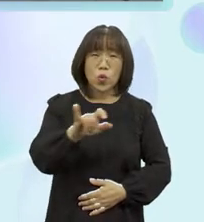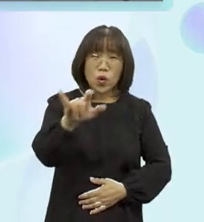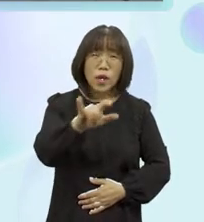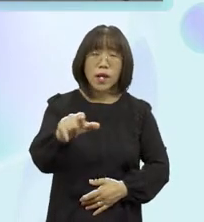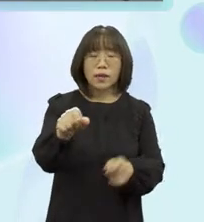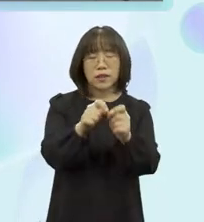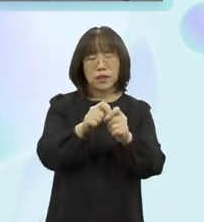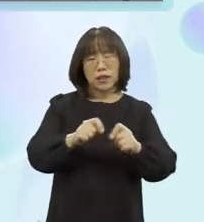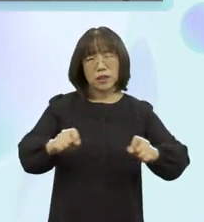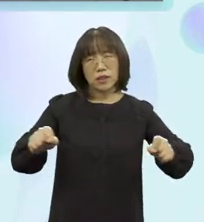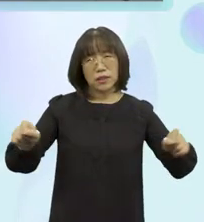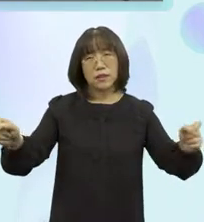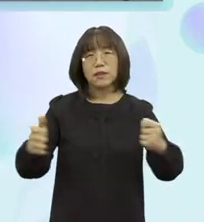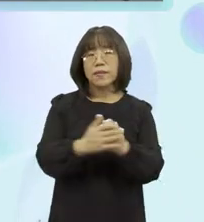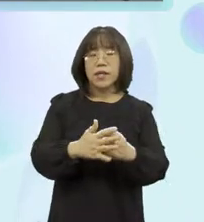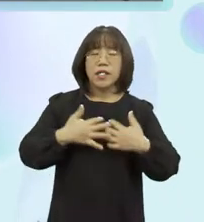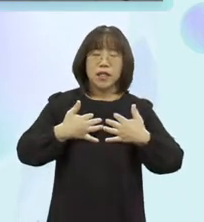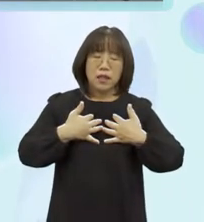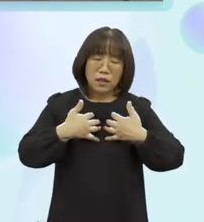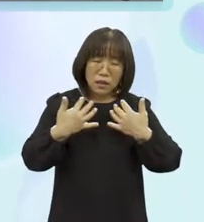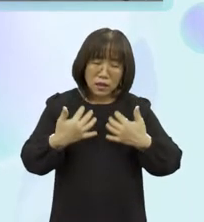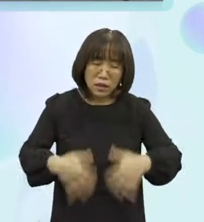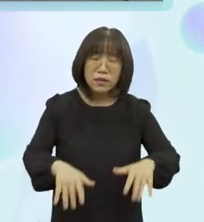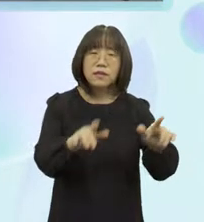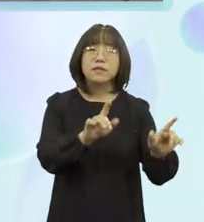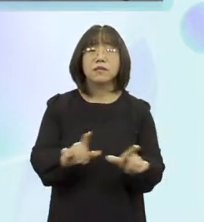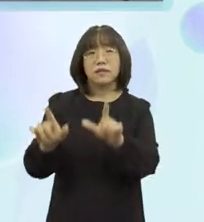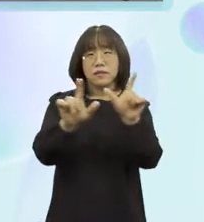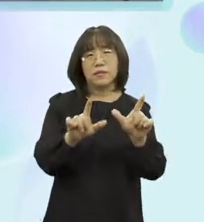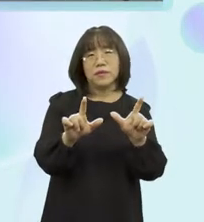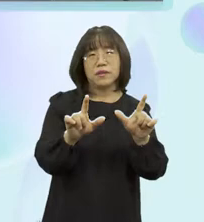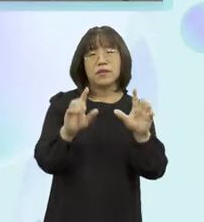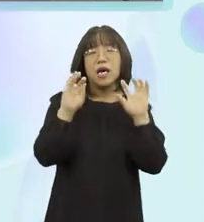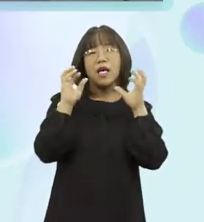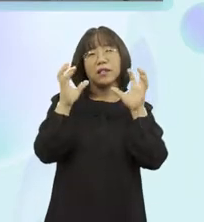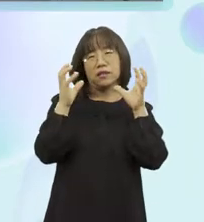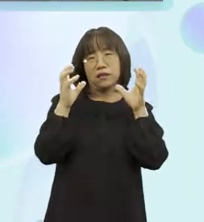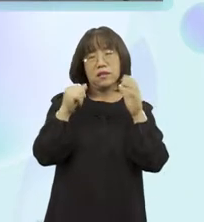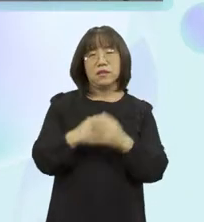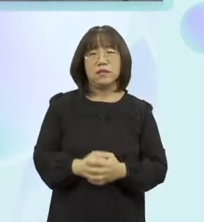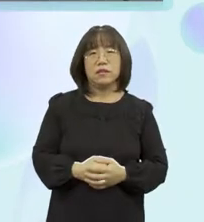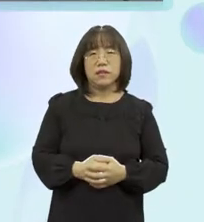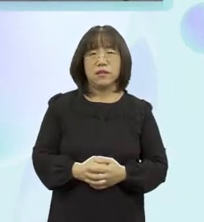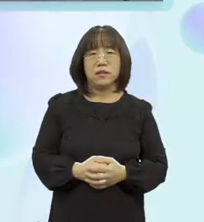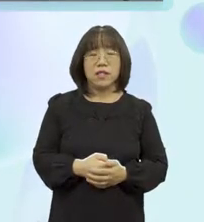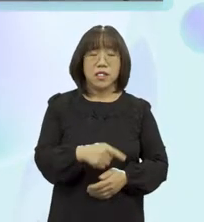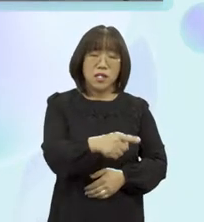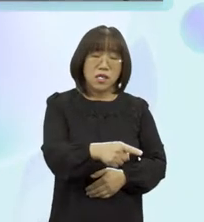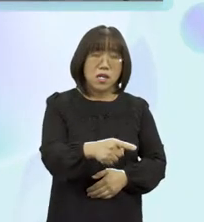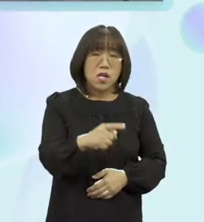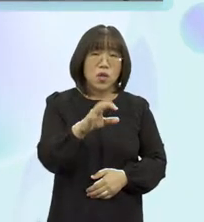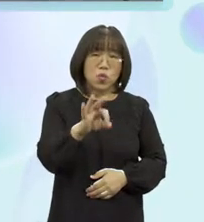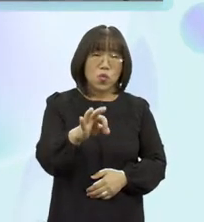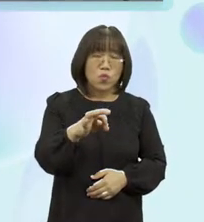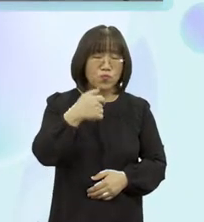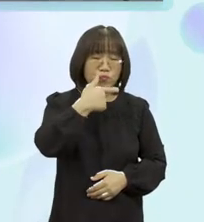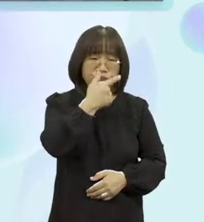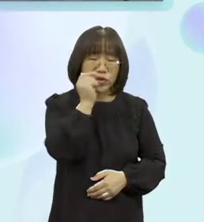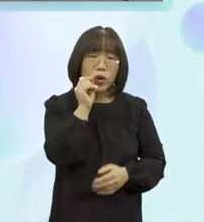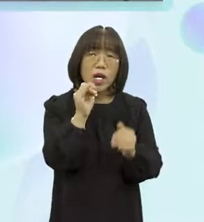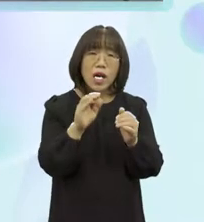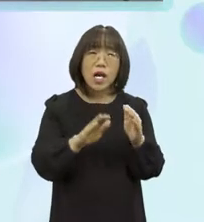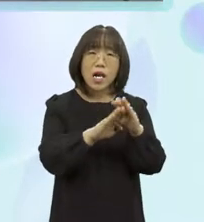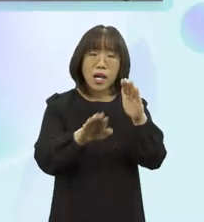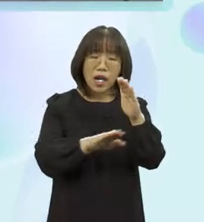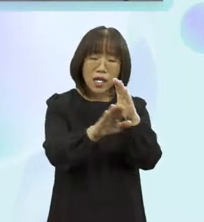코로나 이고 상황이 길어지면서 지치고 힘든 일상을 보내고 있는 아이들 특히 지역 내 저소득 가정의 아이들은 더욱